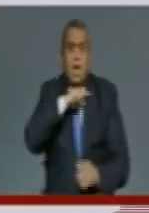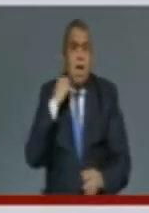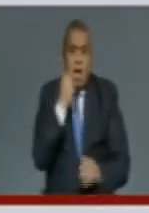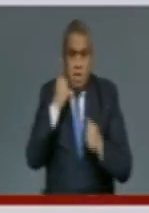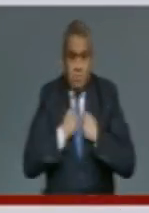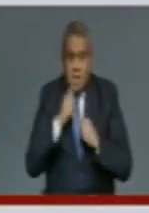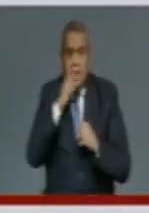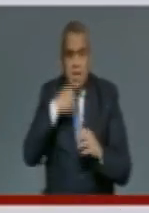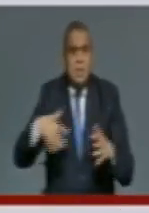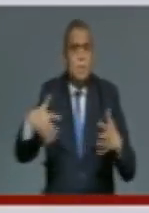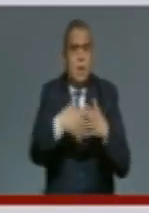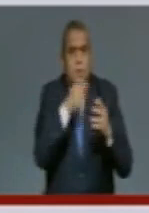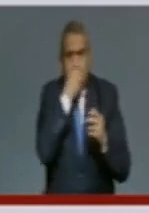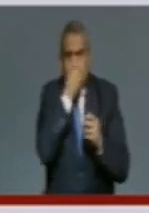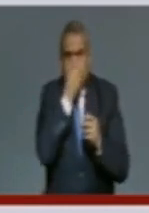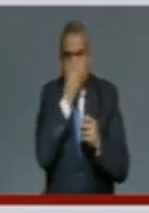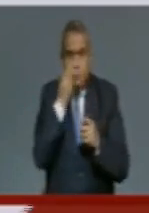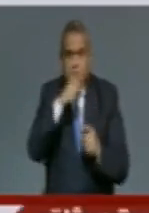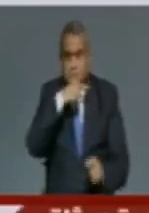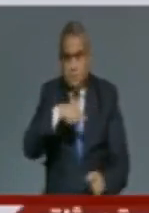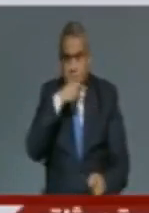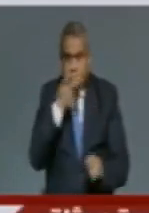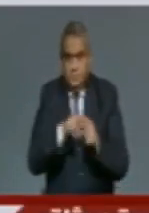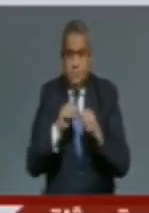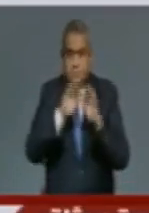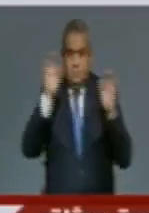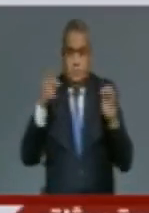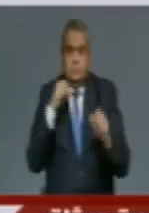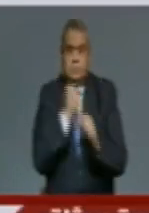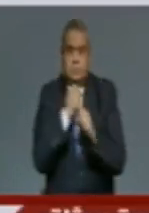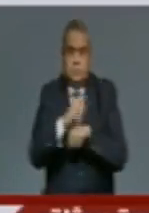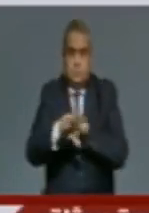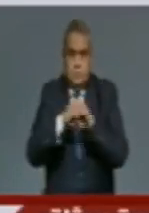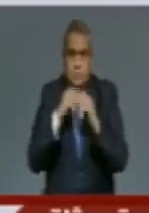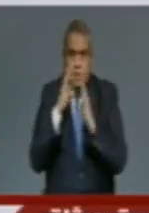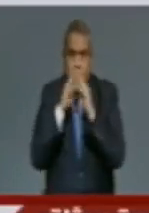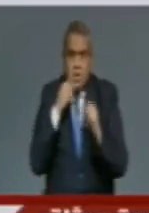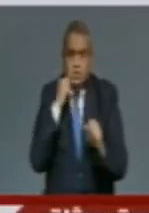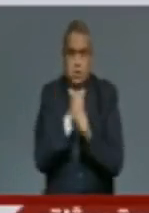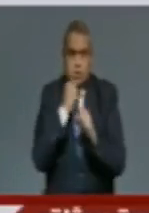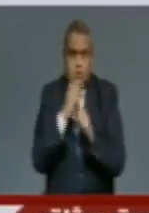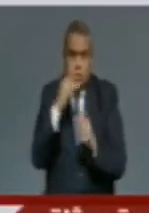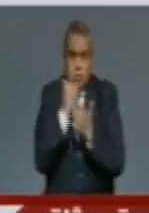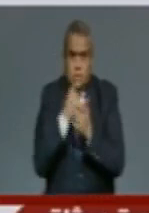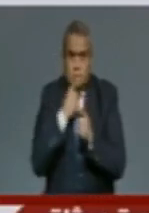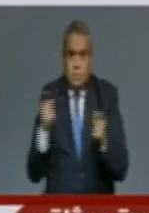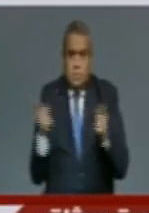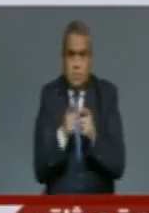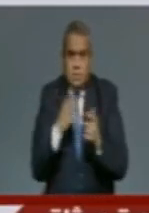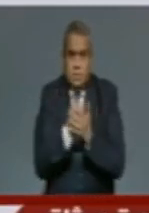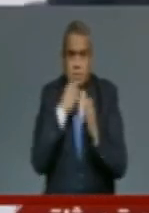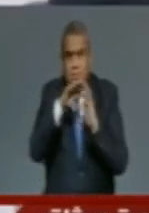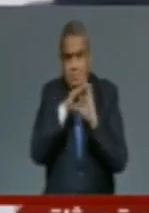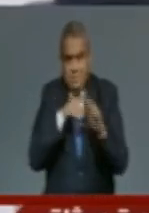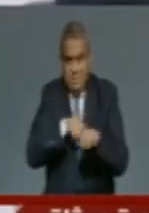النامية. اسمحوا لي هنا هتكلم على الجهود اللي بذلتها مصر باختصار شديد، لن أزيد عن الوقت المخصص، يعني أن